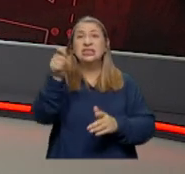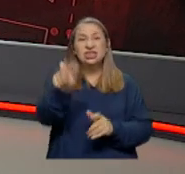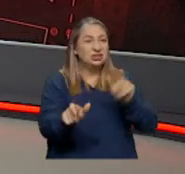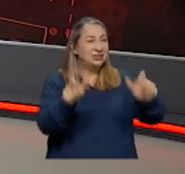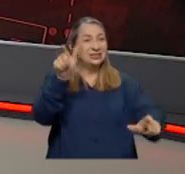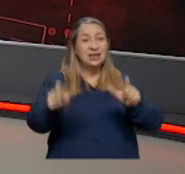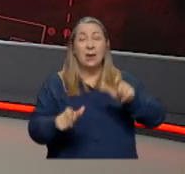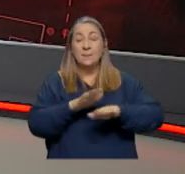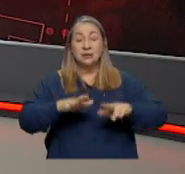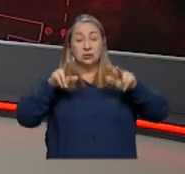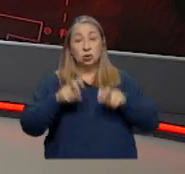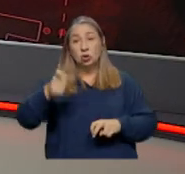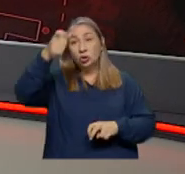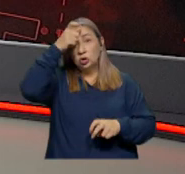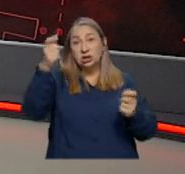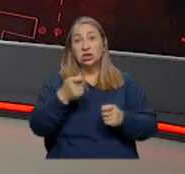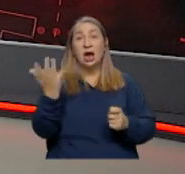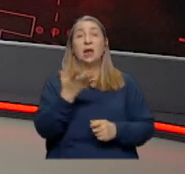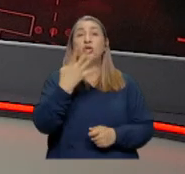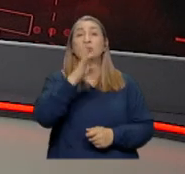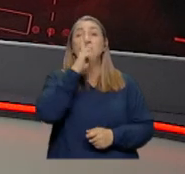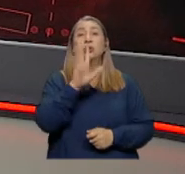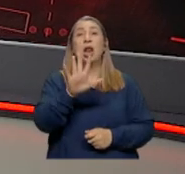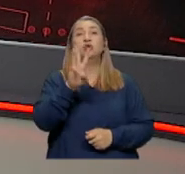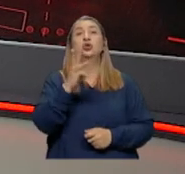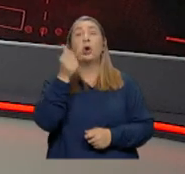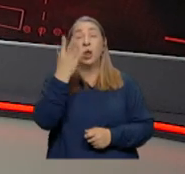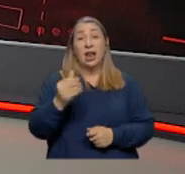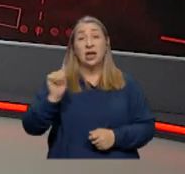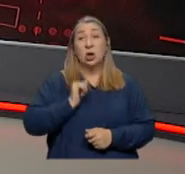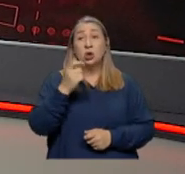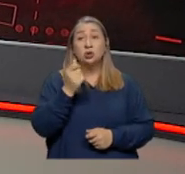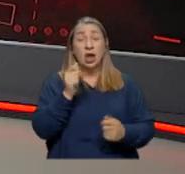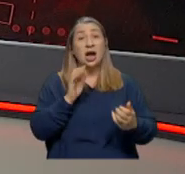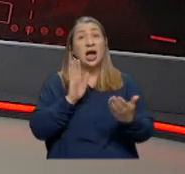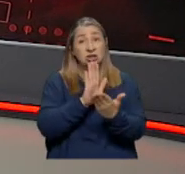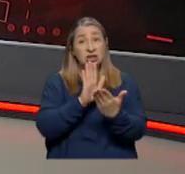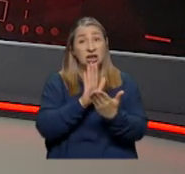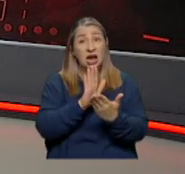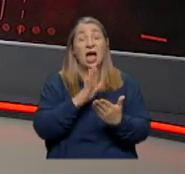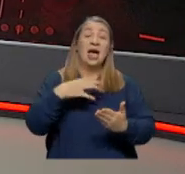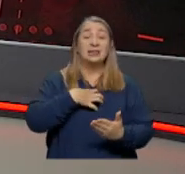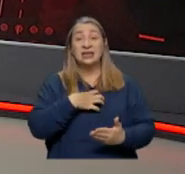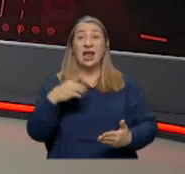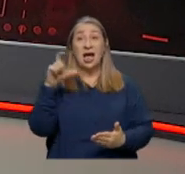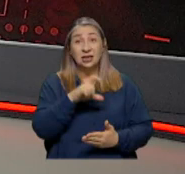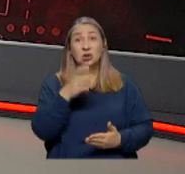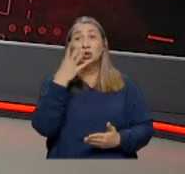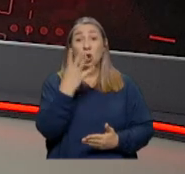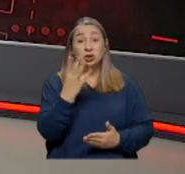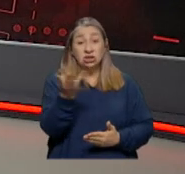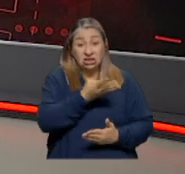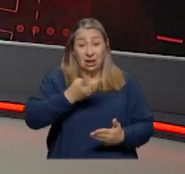işçiyi masada temsil eden türk-iş hala 4253 lira olan asgari ücrete karşılık Haziran ayında